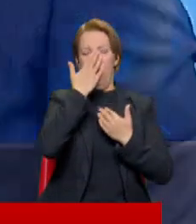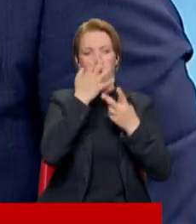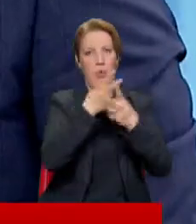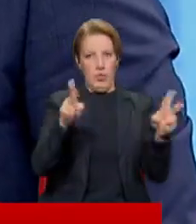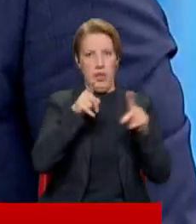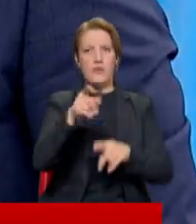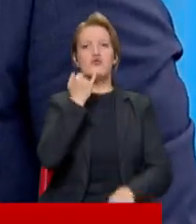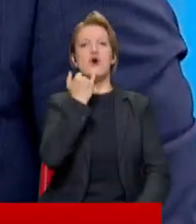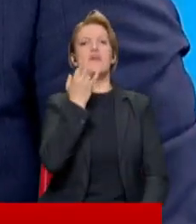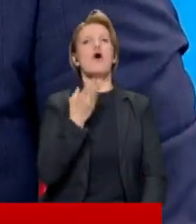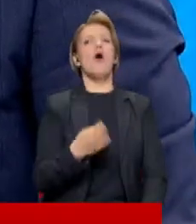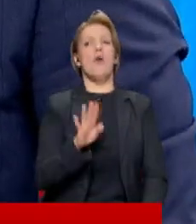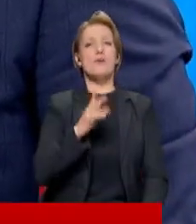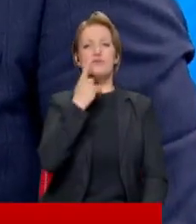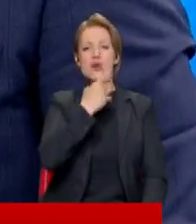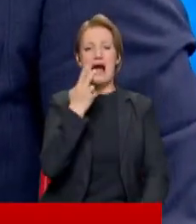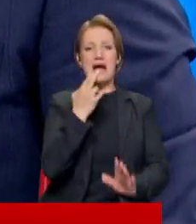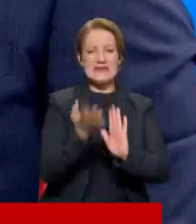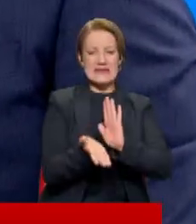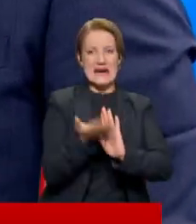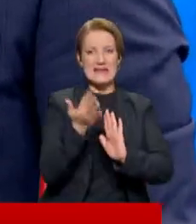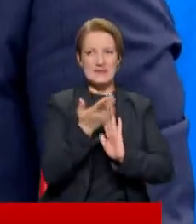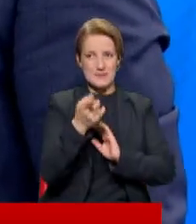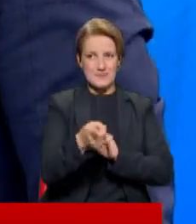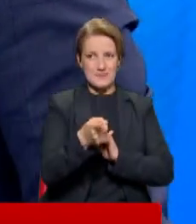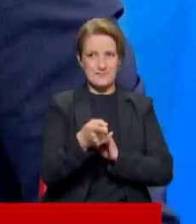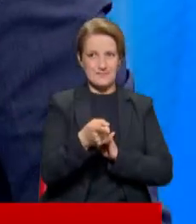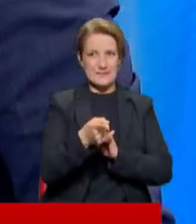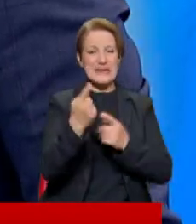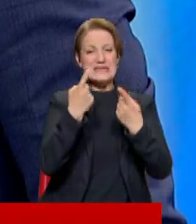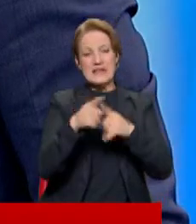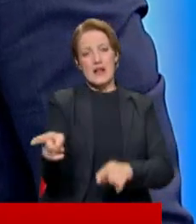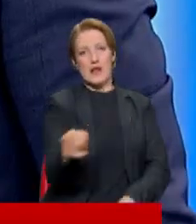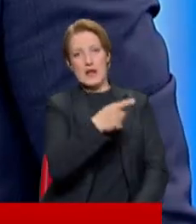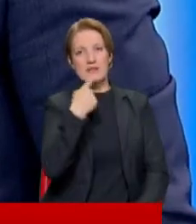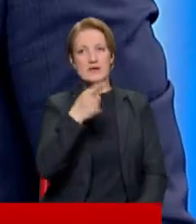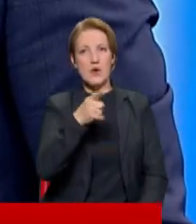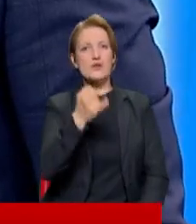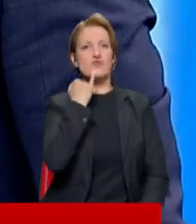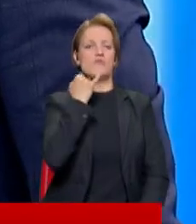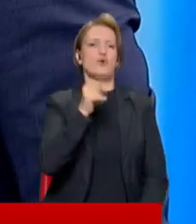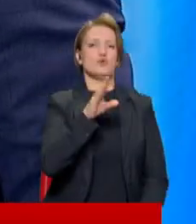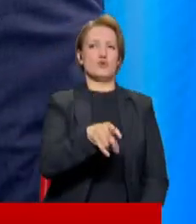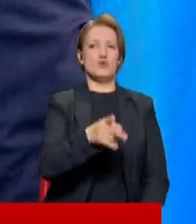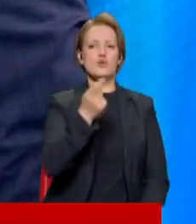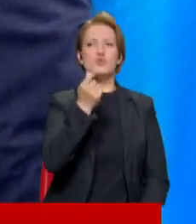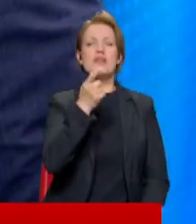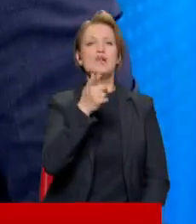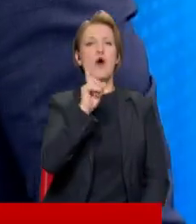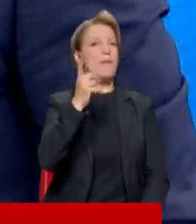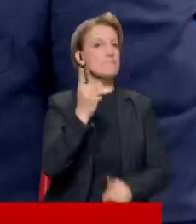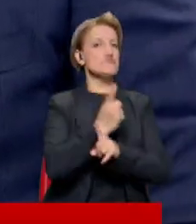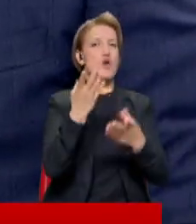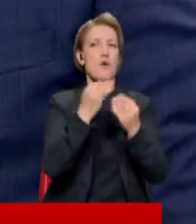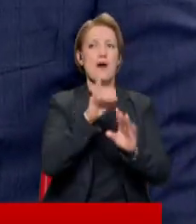orada torpil olmaz ama mülakatı kaldırıp testle tost arasında gene sınava mahkum ederseniz orada 2 ücretli öğretmenlik diye bir şey olmaz